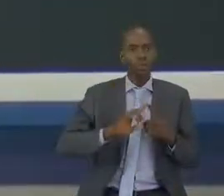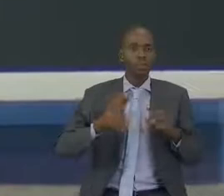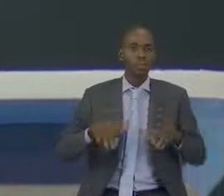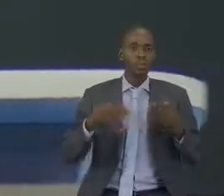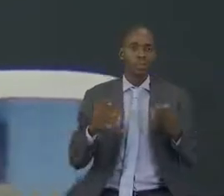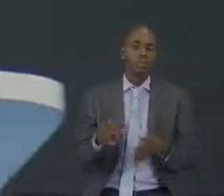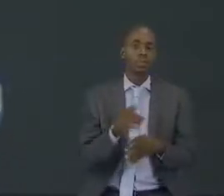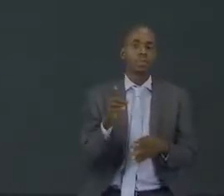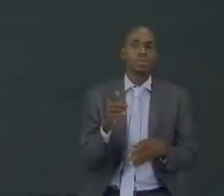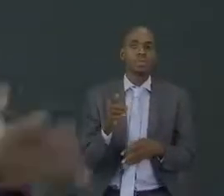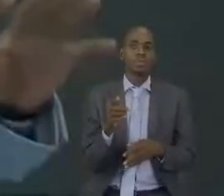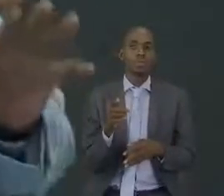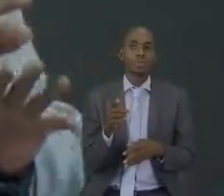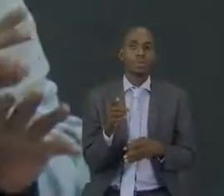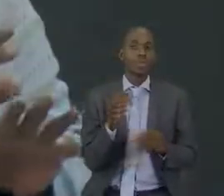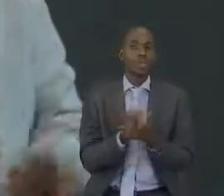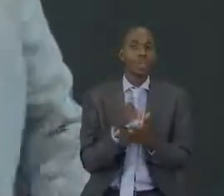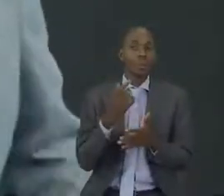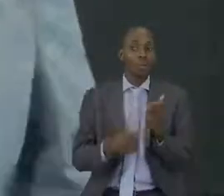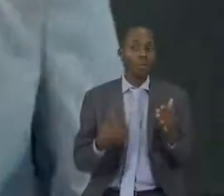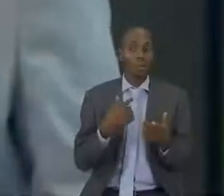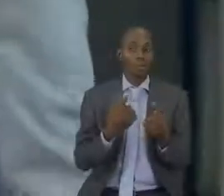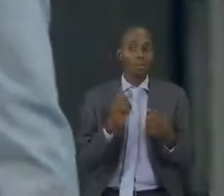donner. C'est ce que nous trouvons.